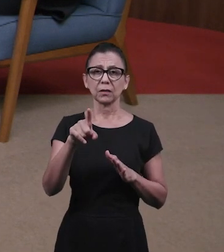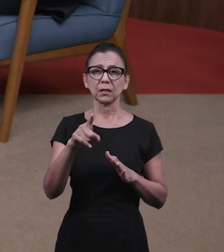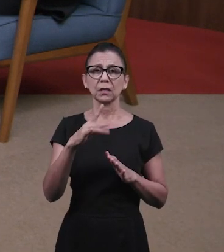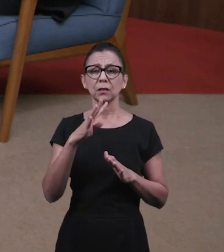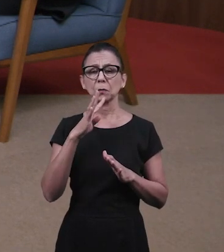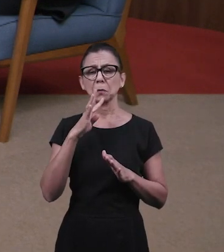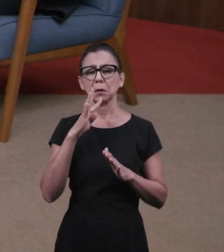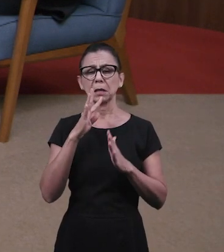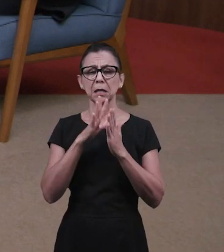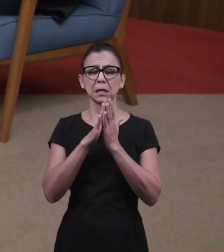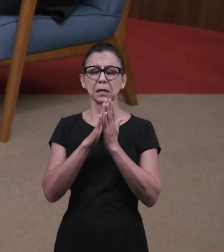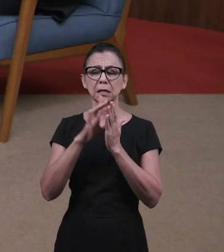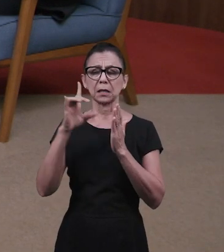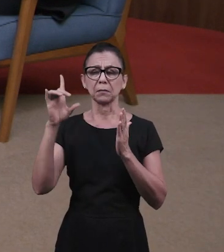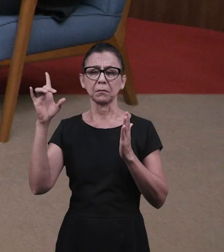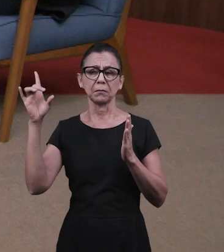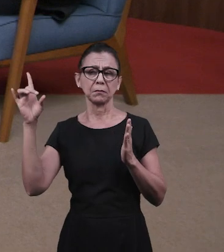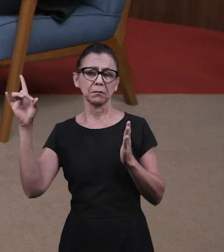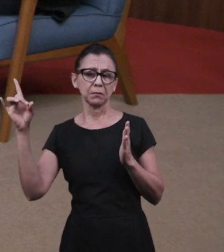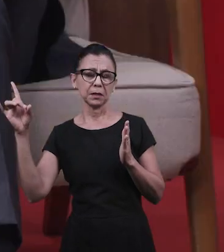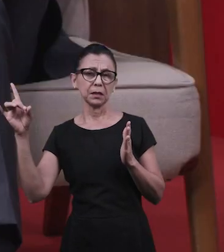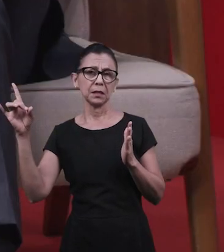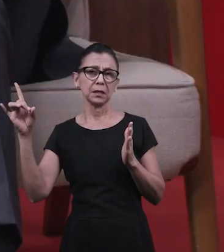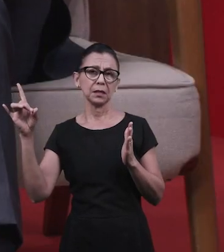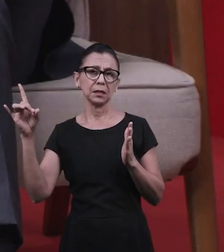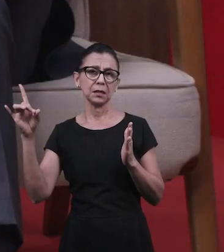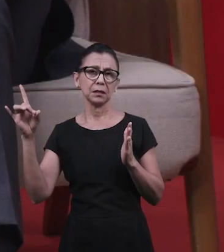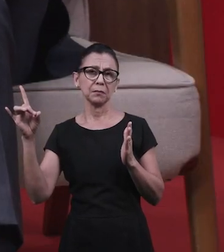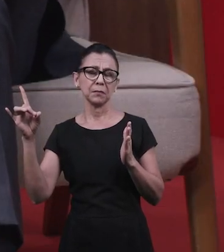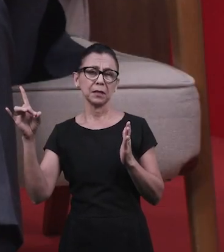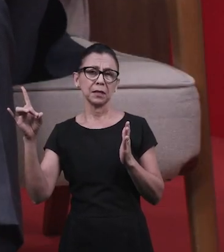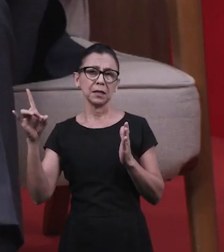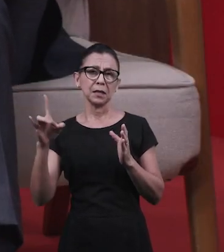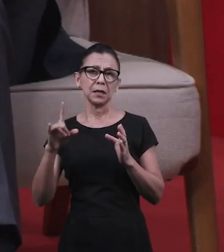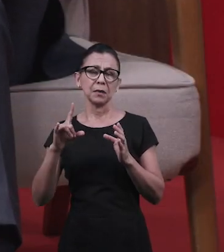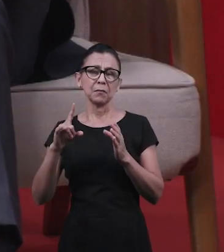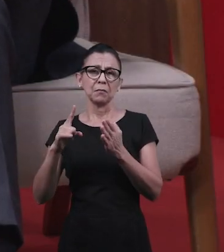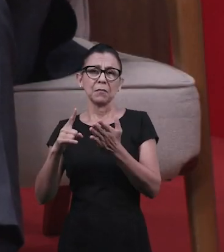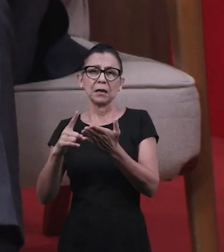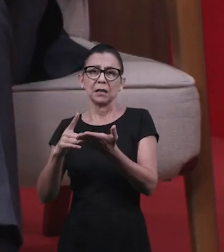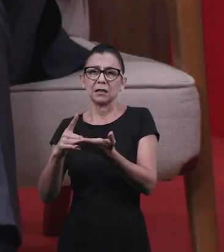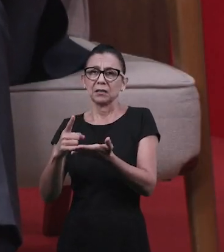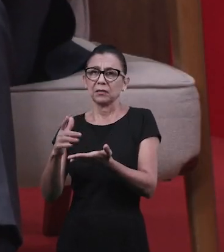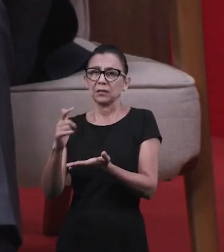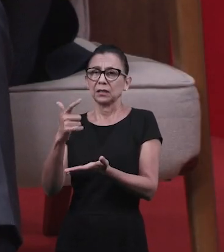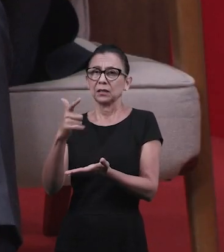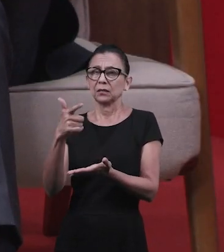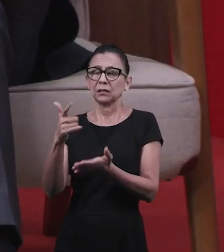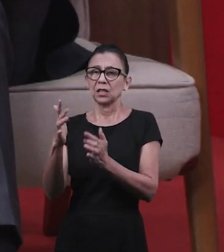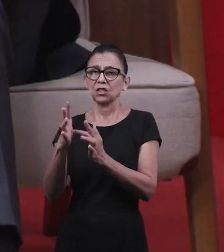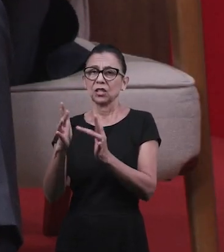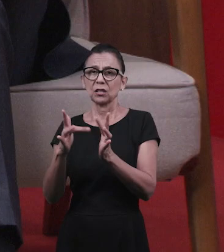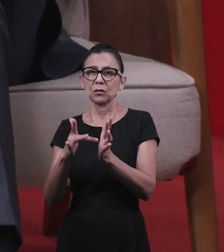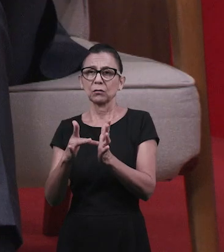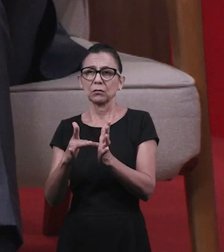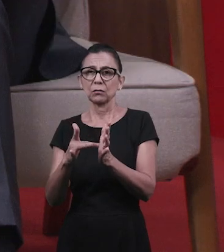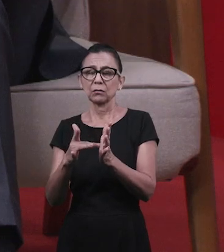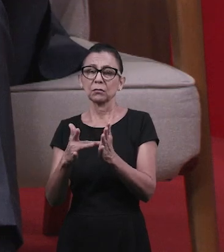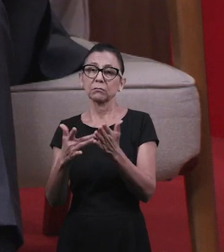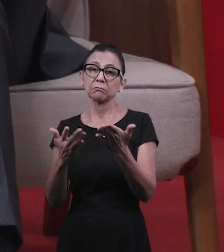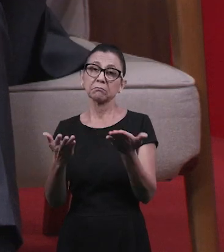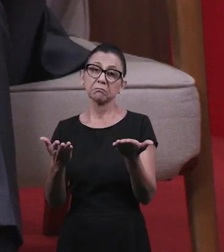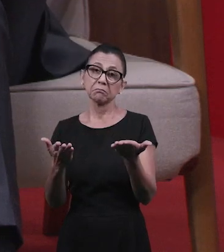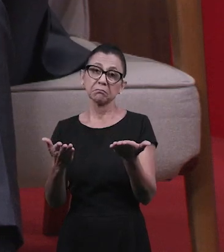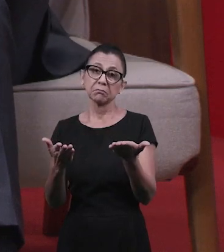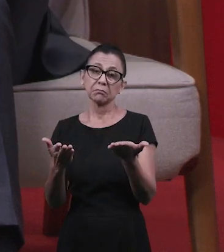liaison religieuse, mais sans Dieu, sans Jésus, sans le Saint-Esprit dans sa vie, elle peut recevoir une délivrance en